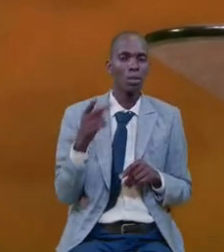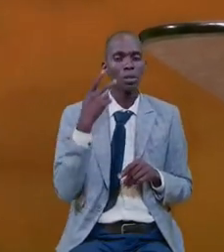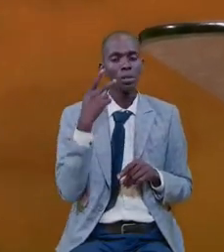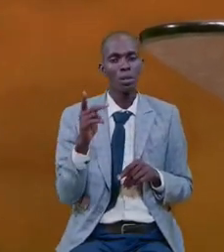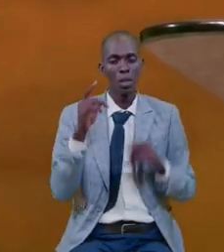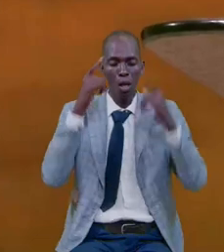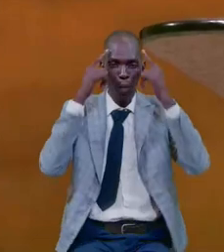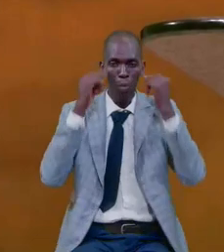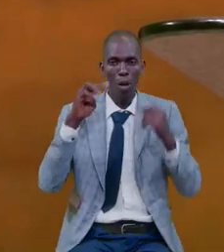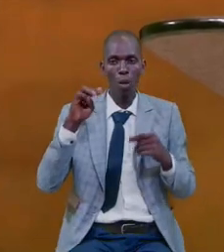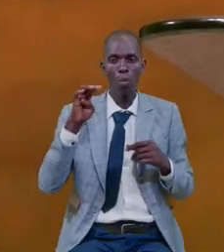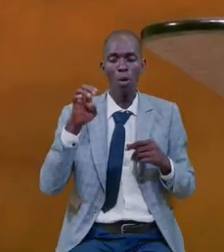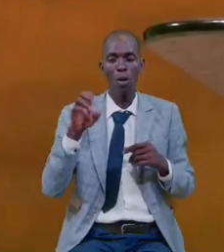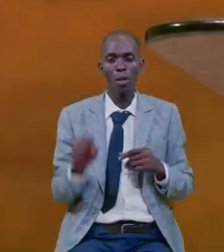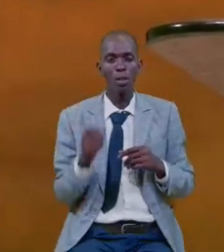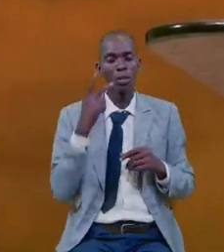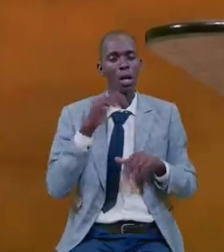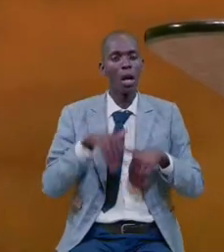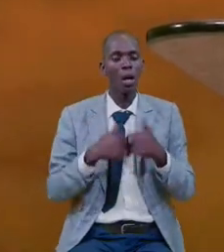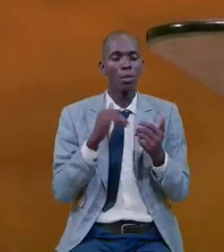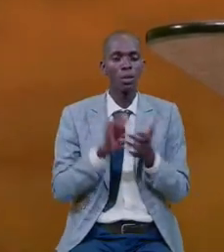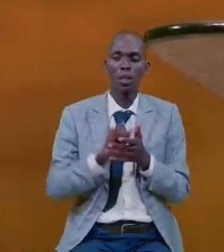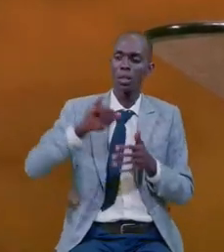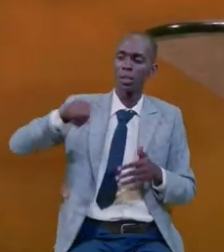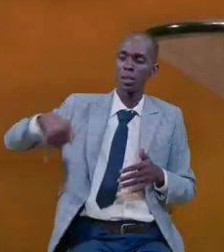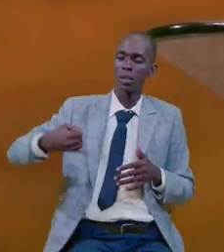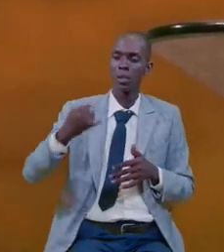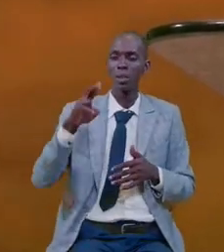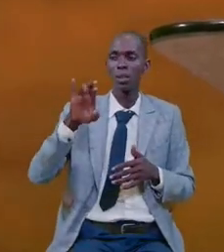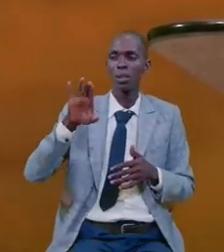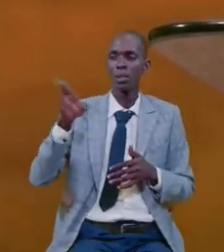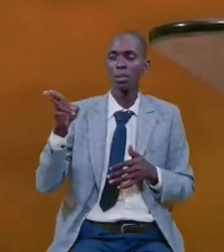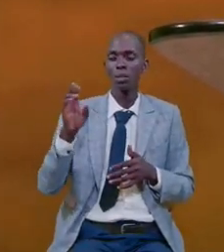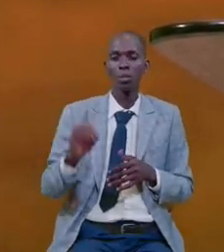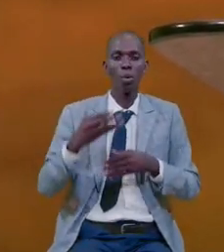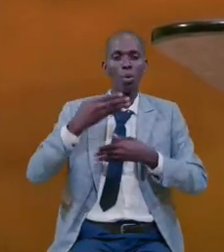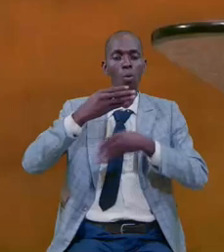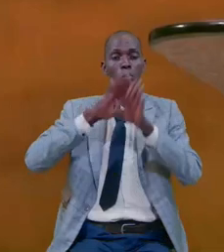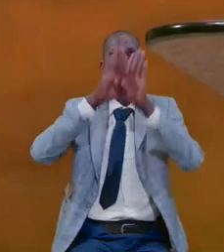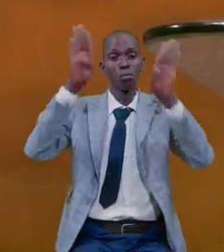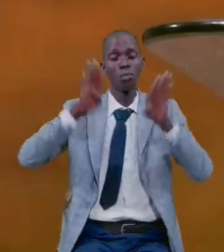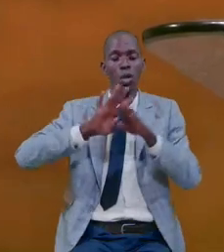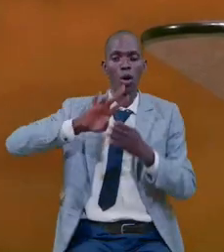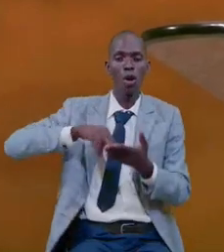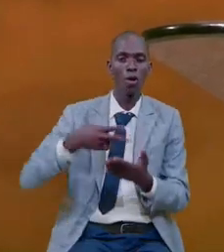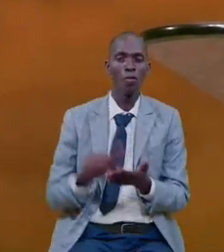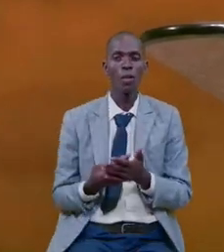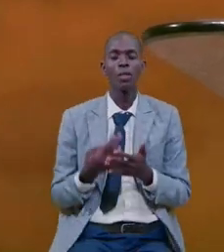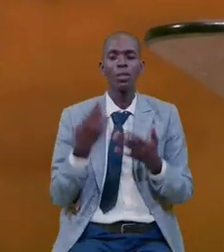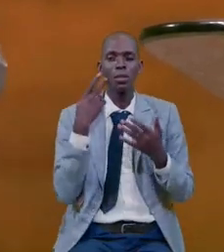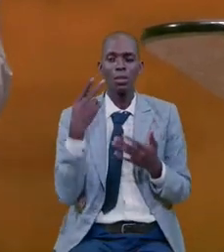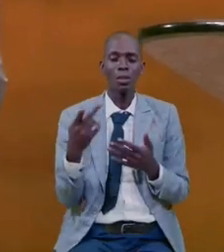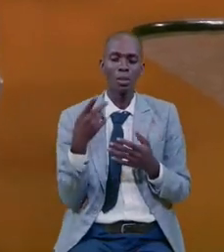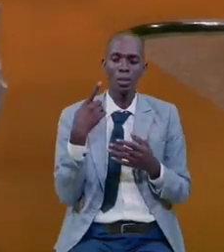Regardez les murailles de Jéricho, comment elles se sont écroulées. Regardez l'expression de la foi. Examinez votre